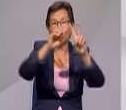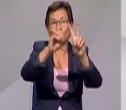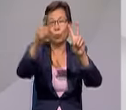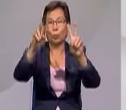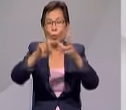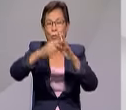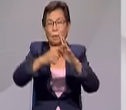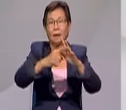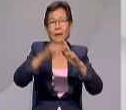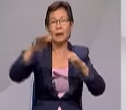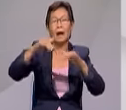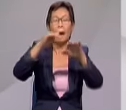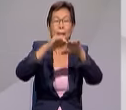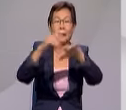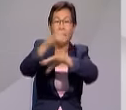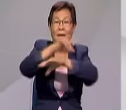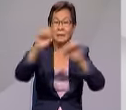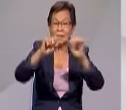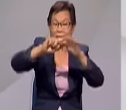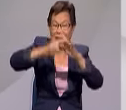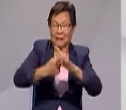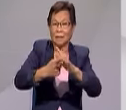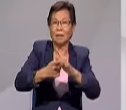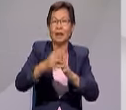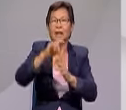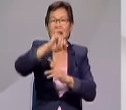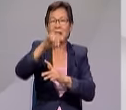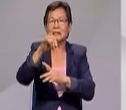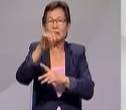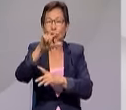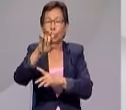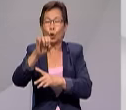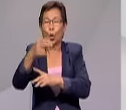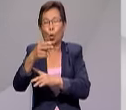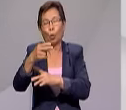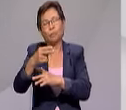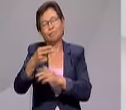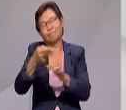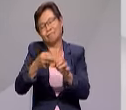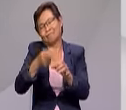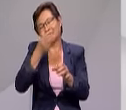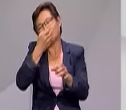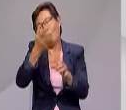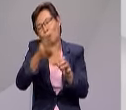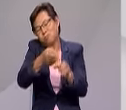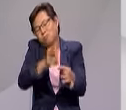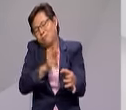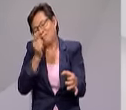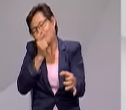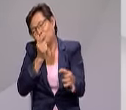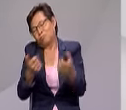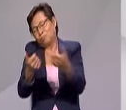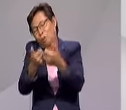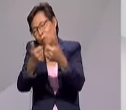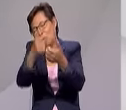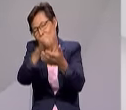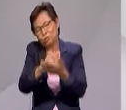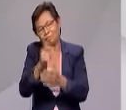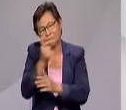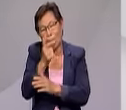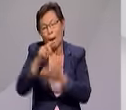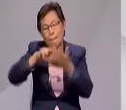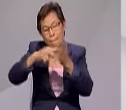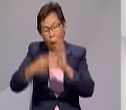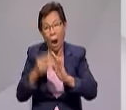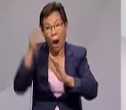bermula lusa iaitu Selasa depan, Go Jin Wei akhirnya mengumumkan penarikan diri daripada menyertai kejohanan tersebut. Ini